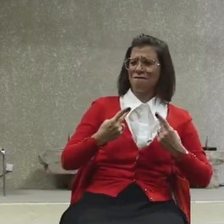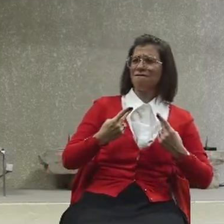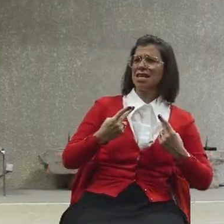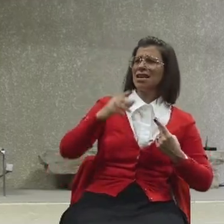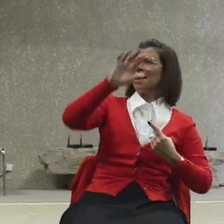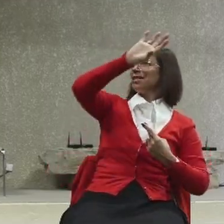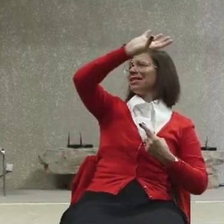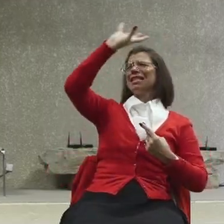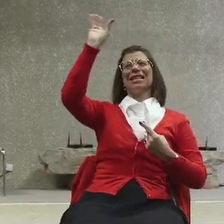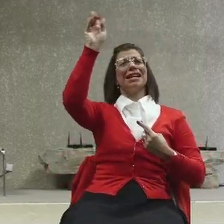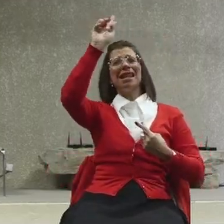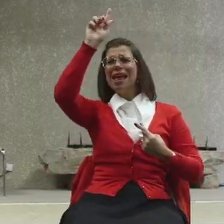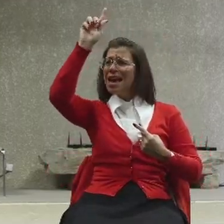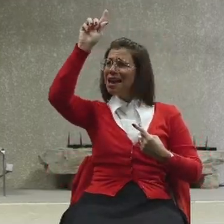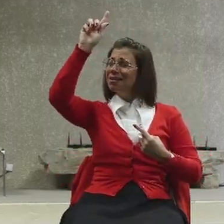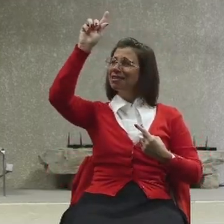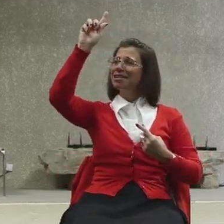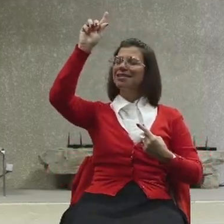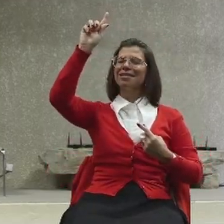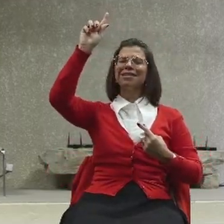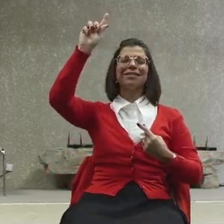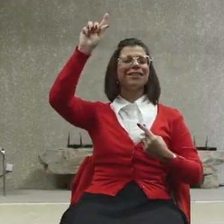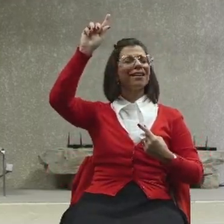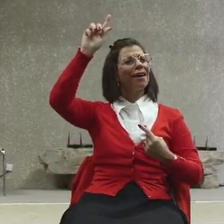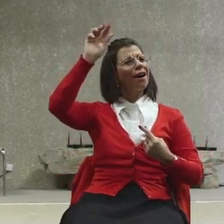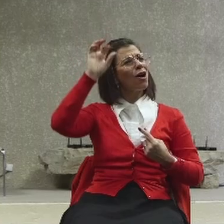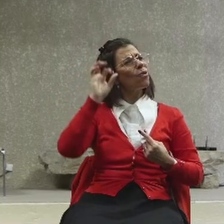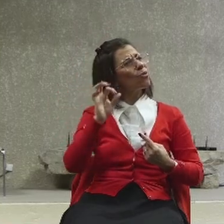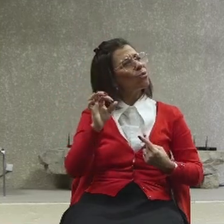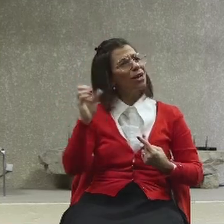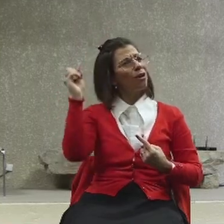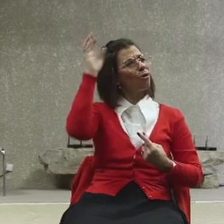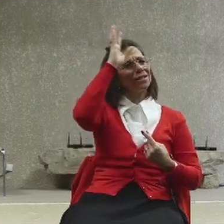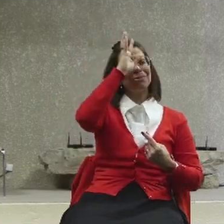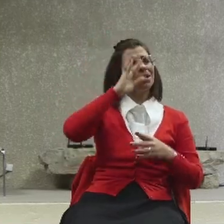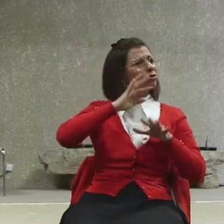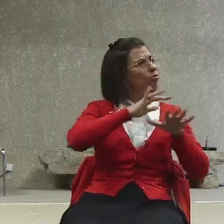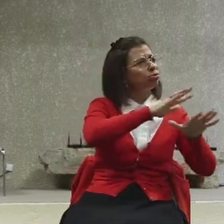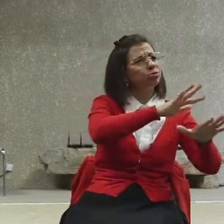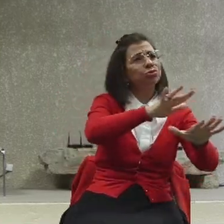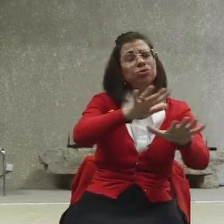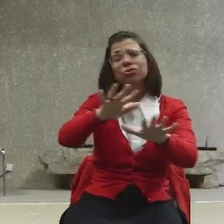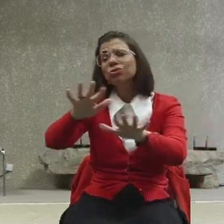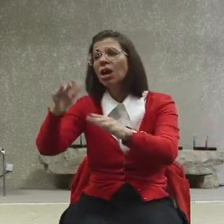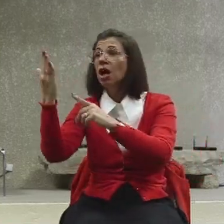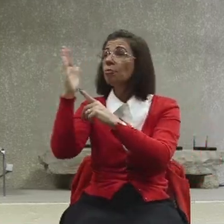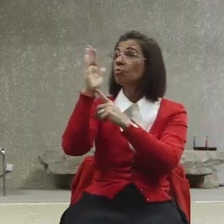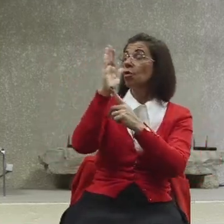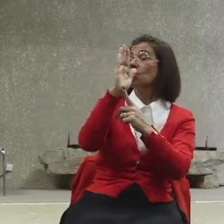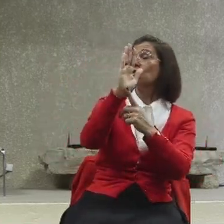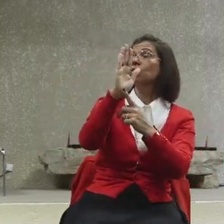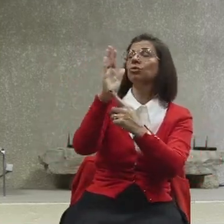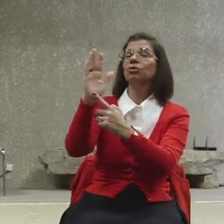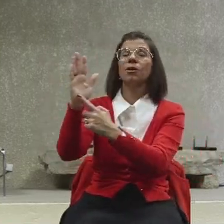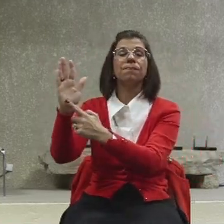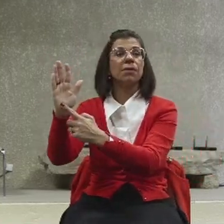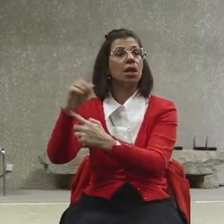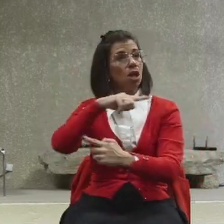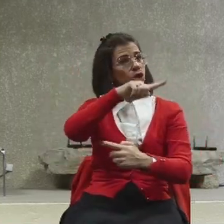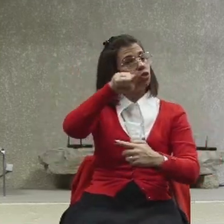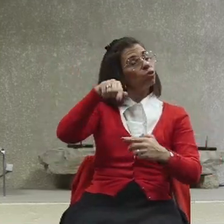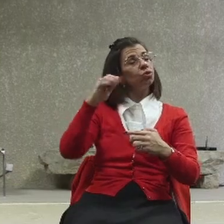glorifié. Il va être élevé. Il va rentrer dans la gloire. Et à partir du moment